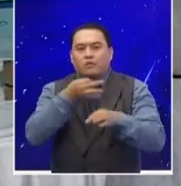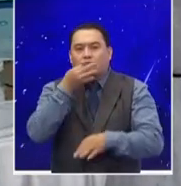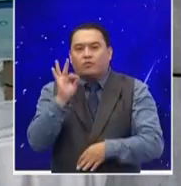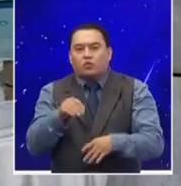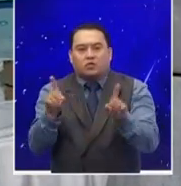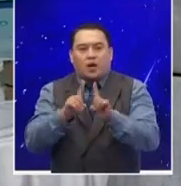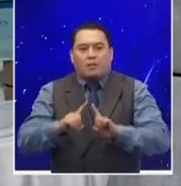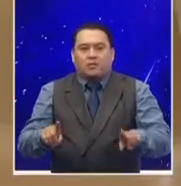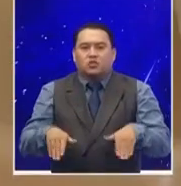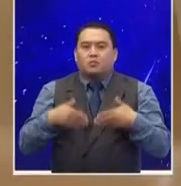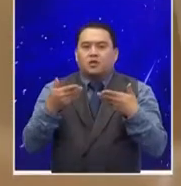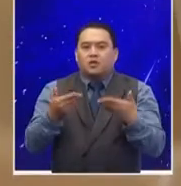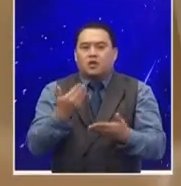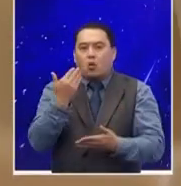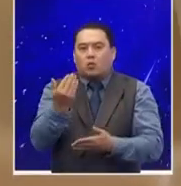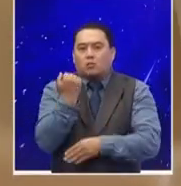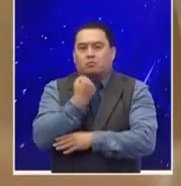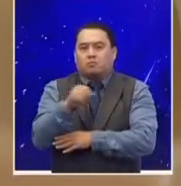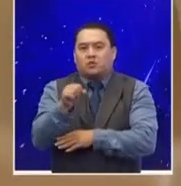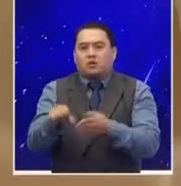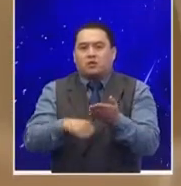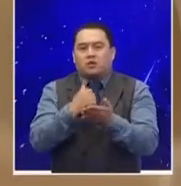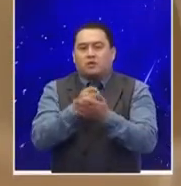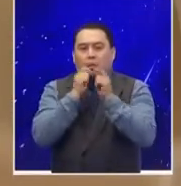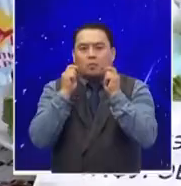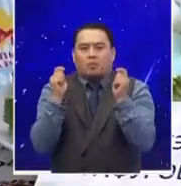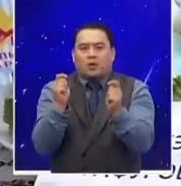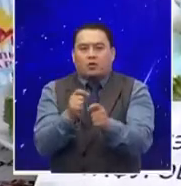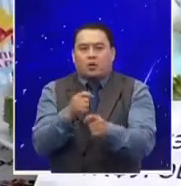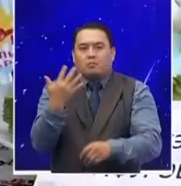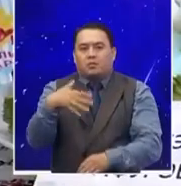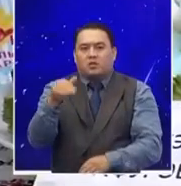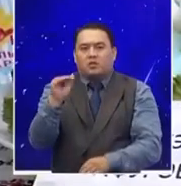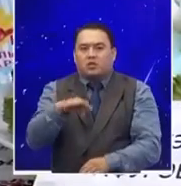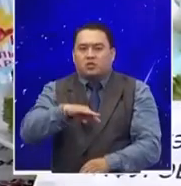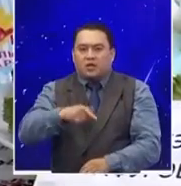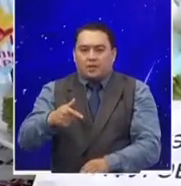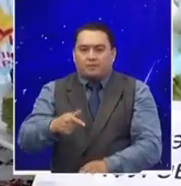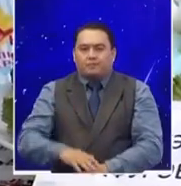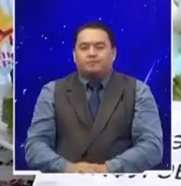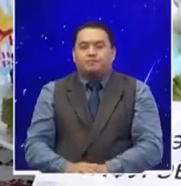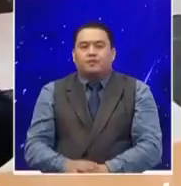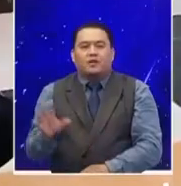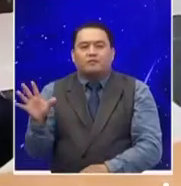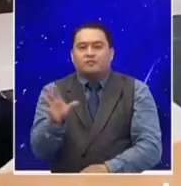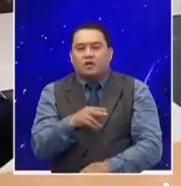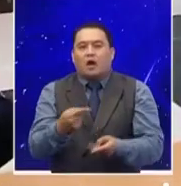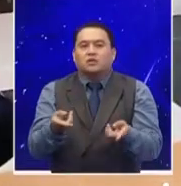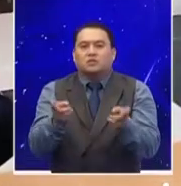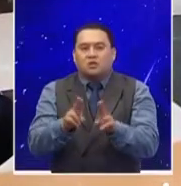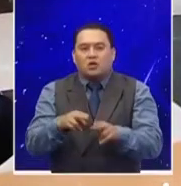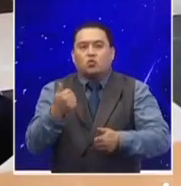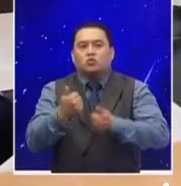и своеобразной подачей. Ей, обладательнице гран-при, вручили сертификат на 50 тысяч тенге. Не остались без внимания и